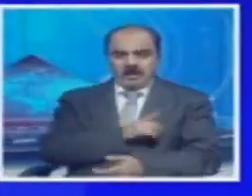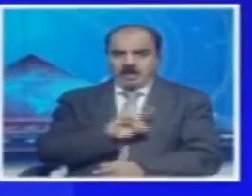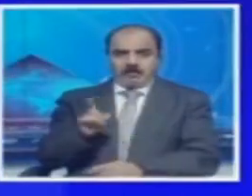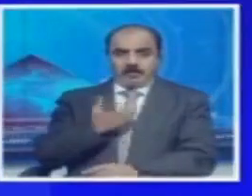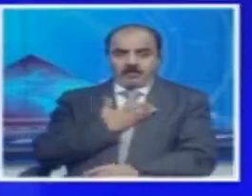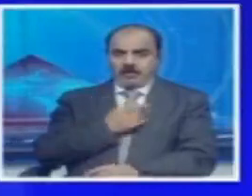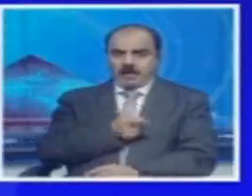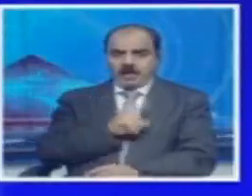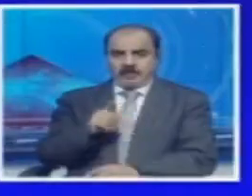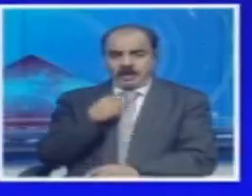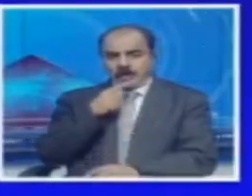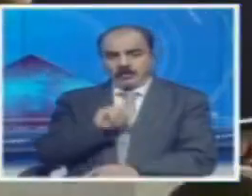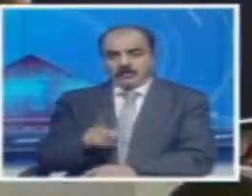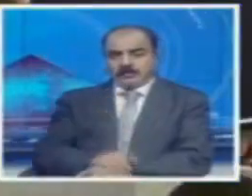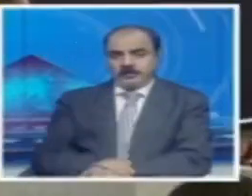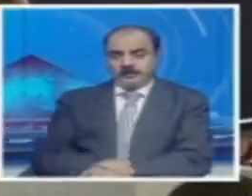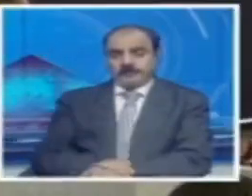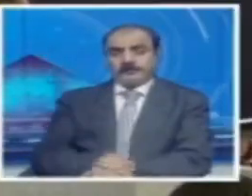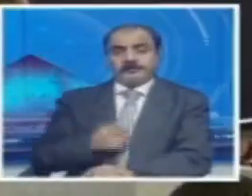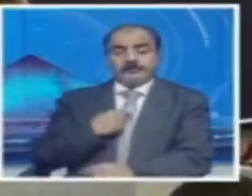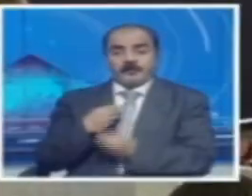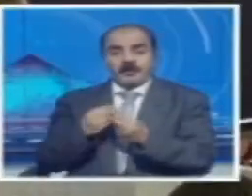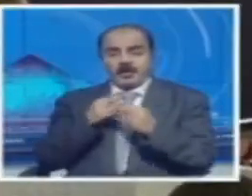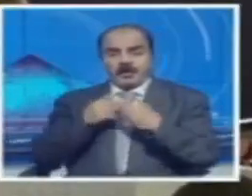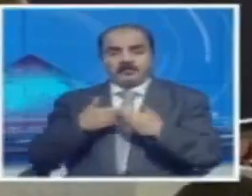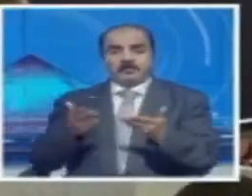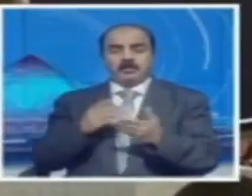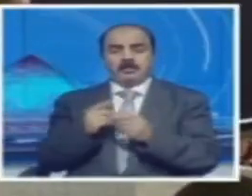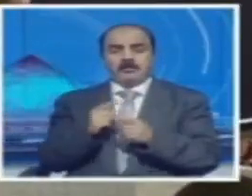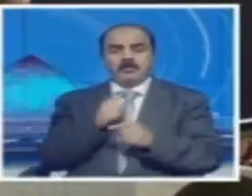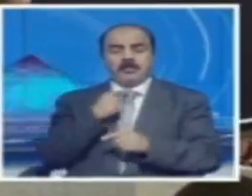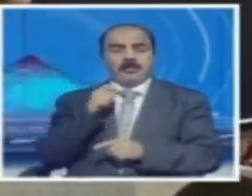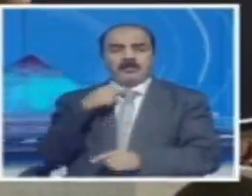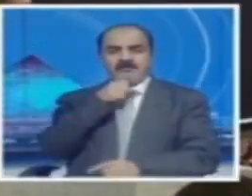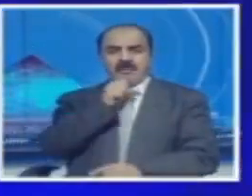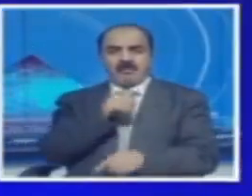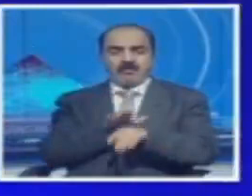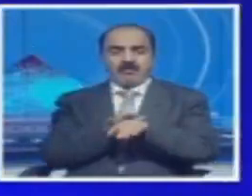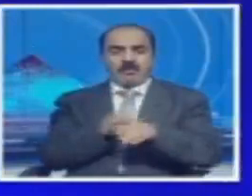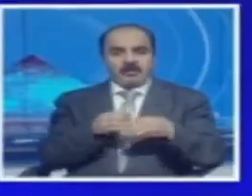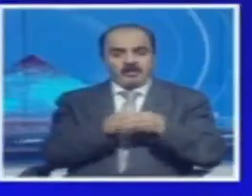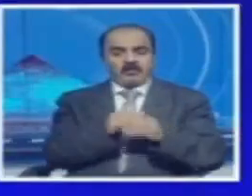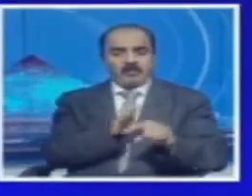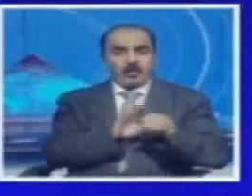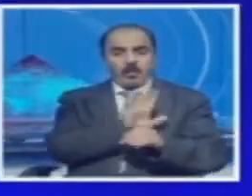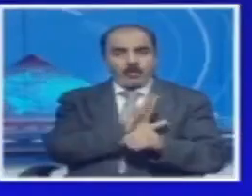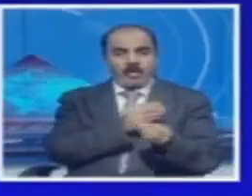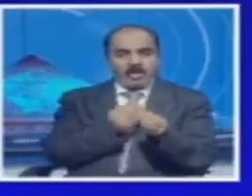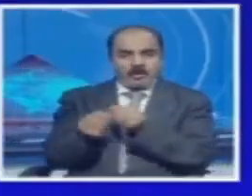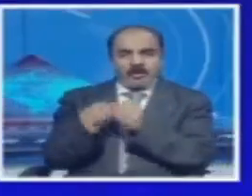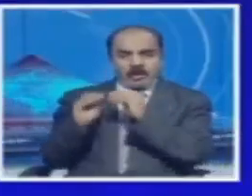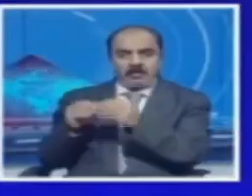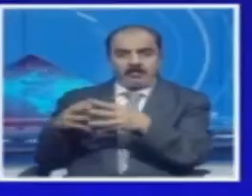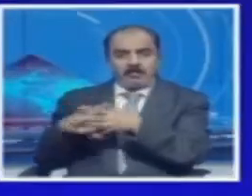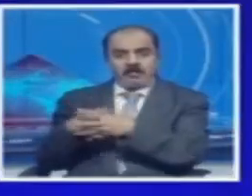روسيا بحسب وصفه. في المقابل من هذا الحديث، دعا ماكرون إلى إنشاء مجموعة سياسية أوروبية